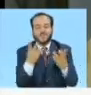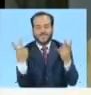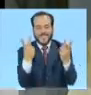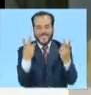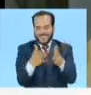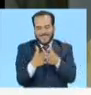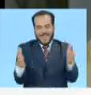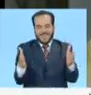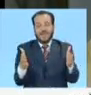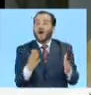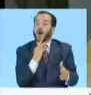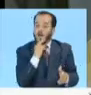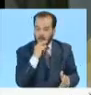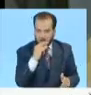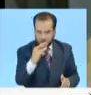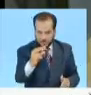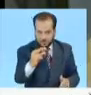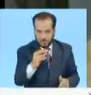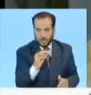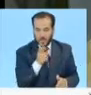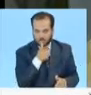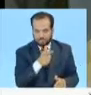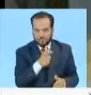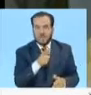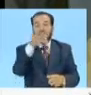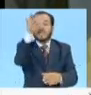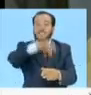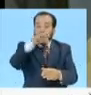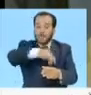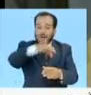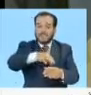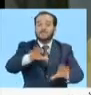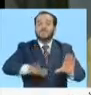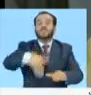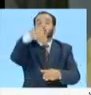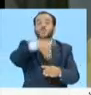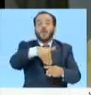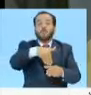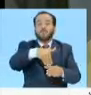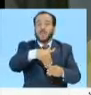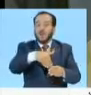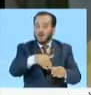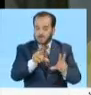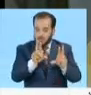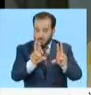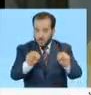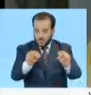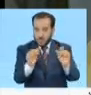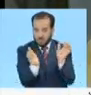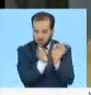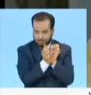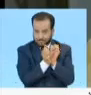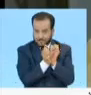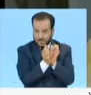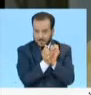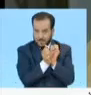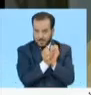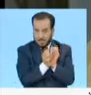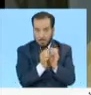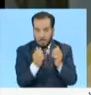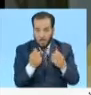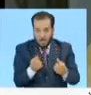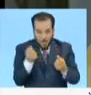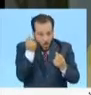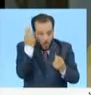الآخر يجب أن يقال أيضا أن المنتخبين في مجلس النواب مكبلين أيديولوجيا